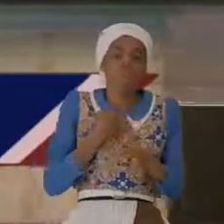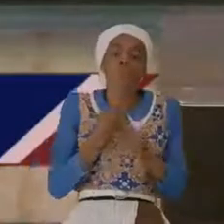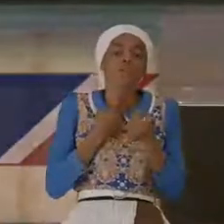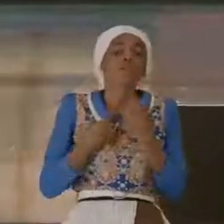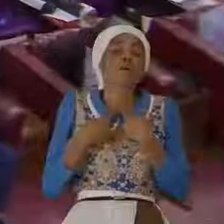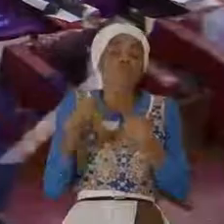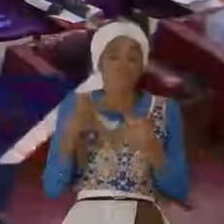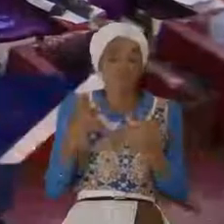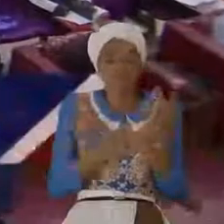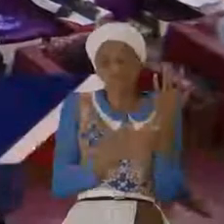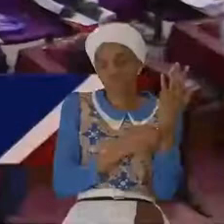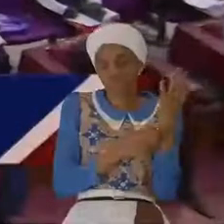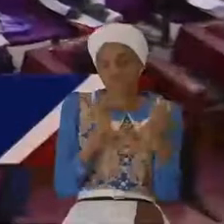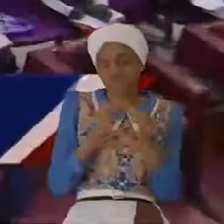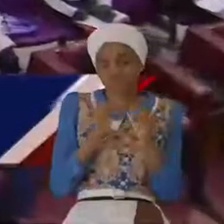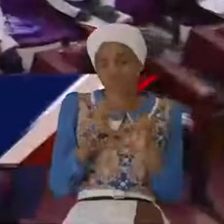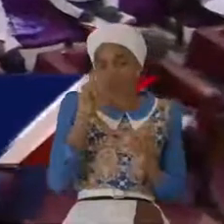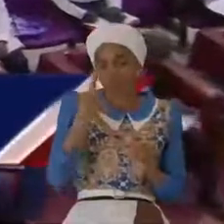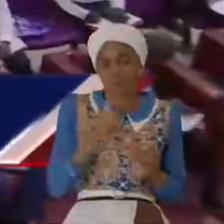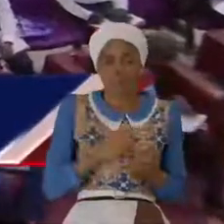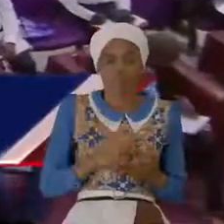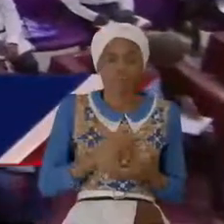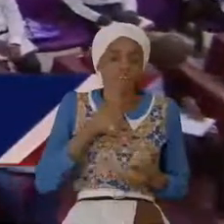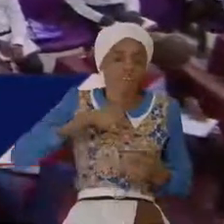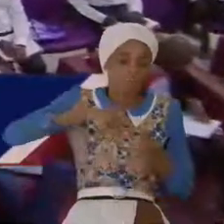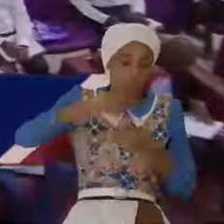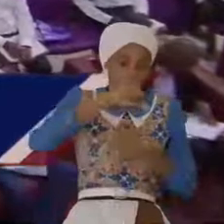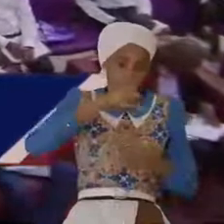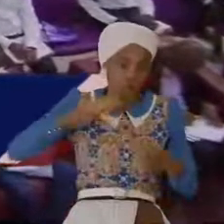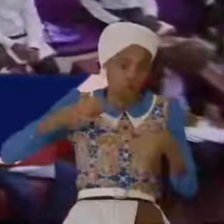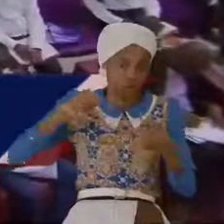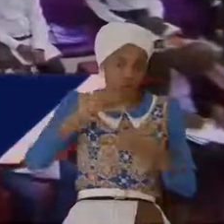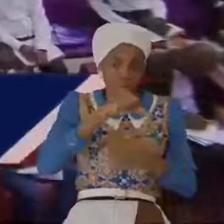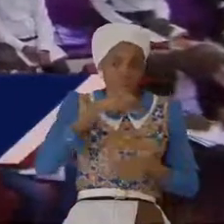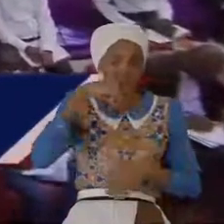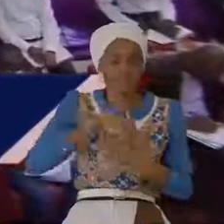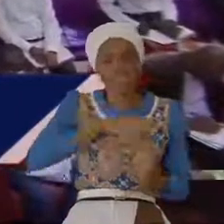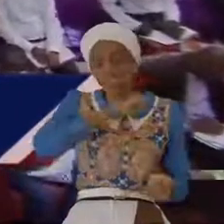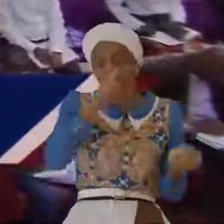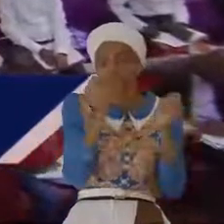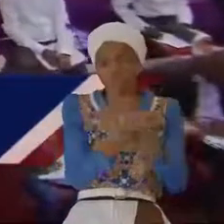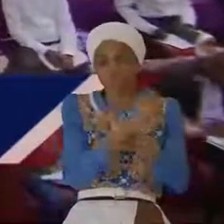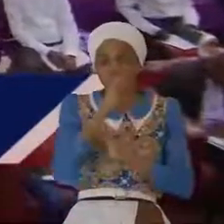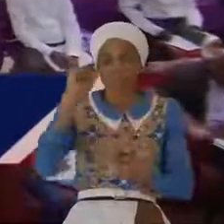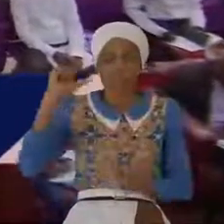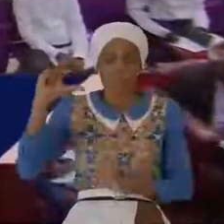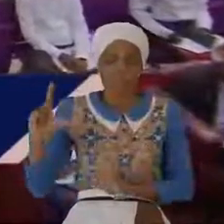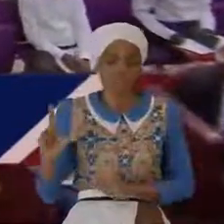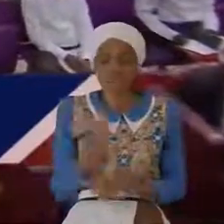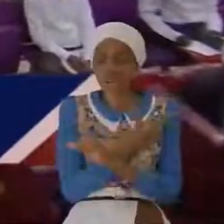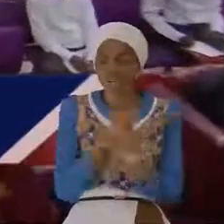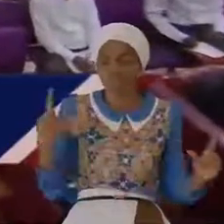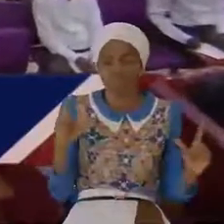chair. Voilà la première partie ici. La communion dans une liberté